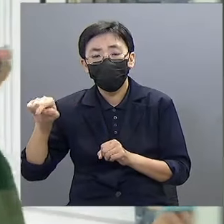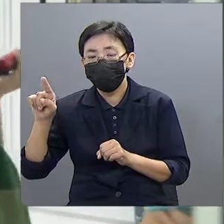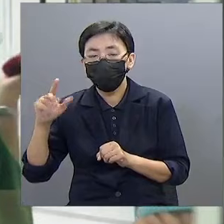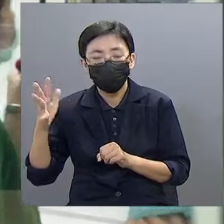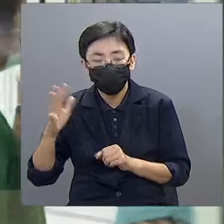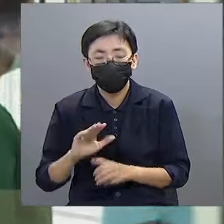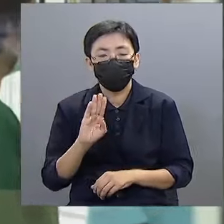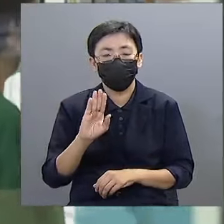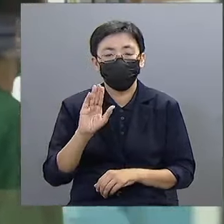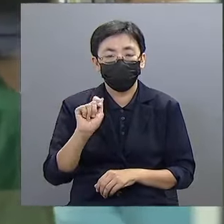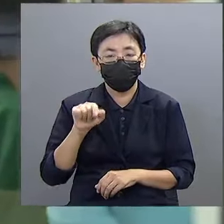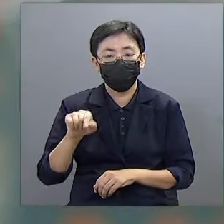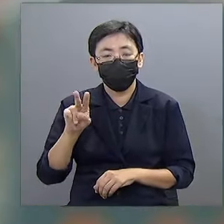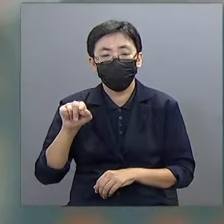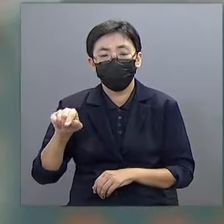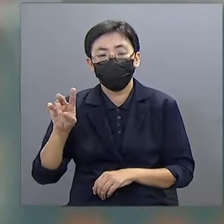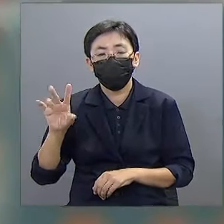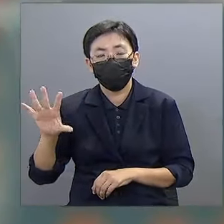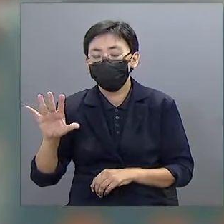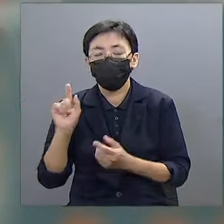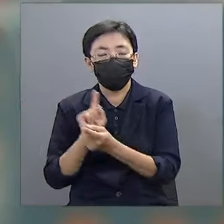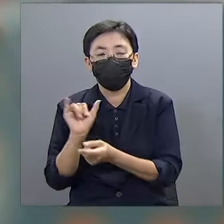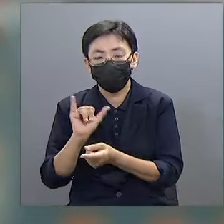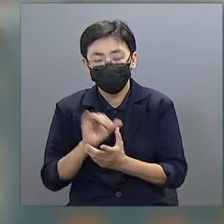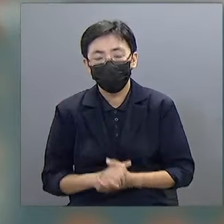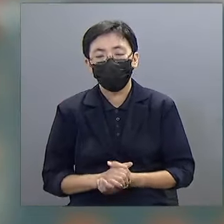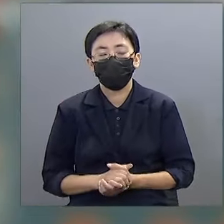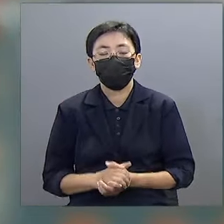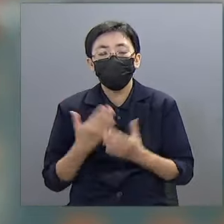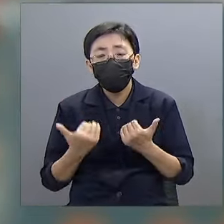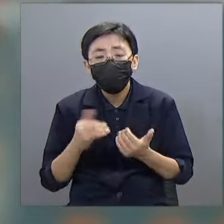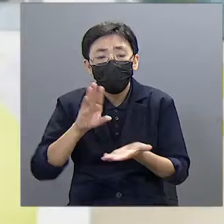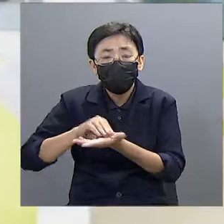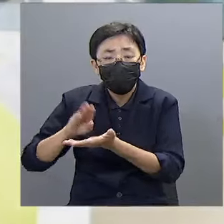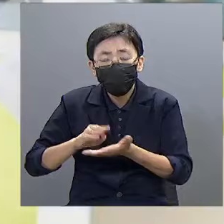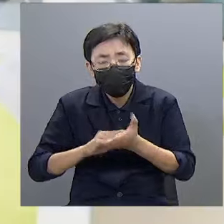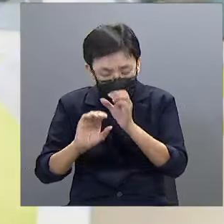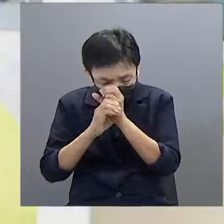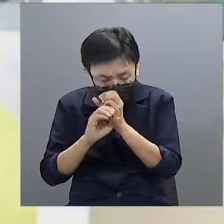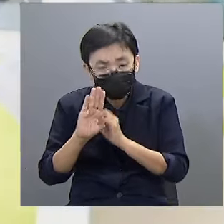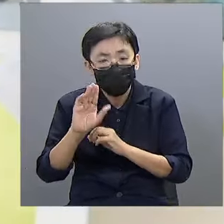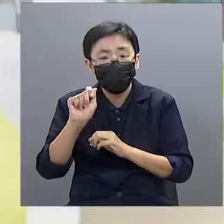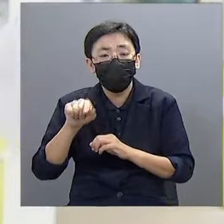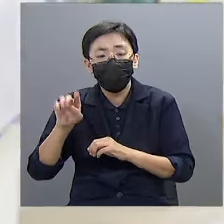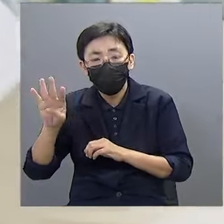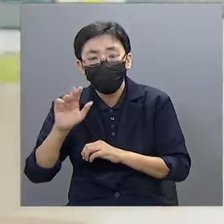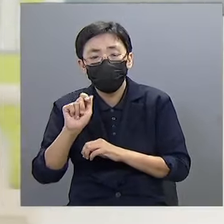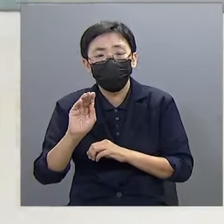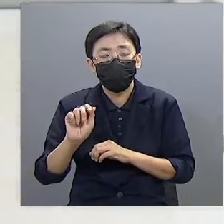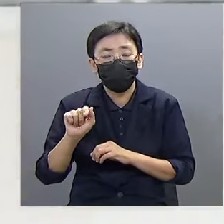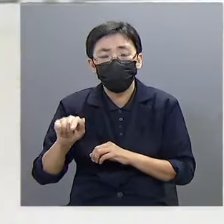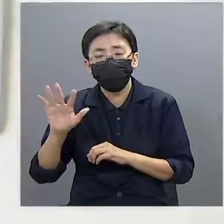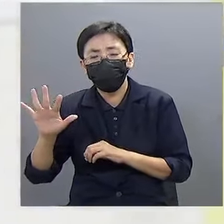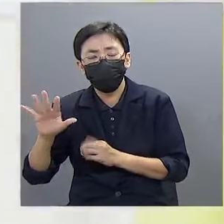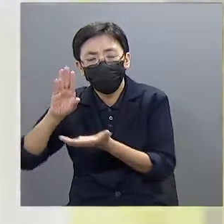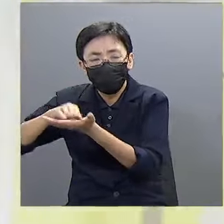จุด 2.75และจนถึงตอนนี้ก็ยังไม่มีข้อมูลทางคลินิกของ BAจุด 4และเบียร์จุดห้าจากทั่วโลกมากพอที่จะ